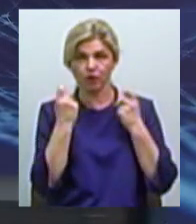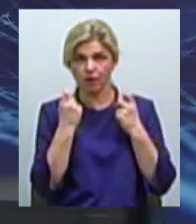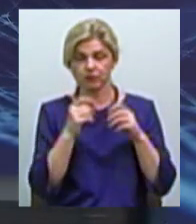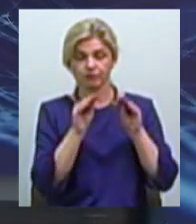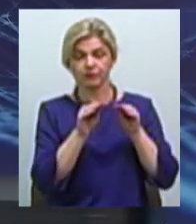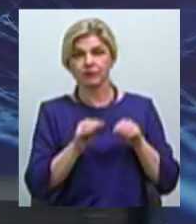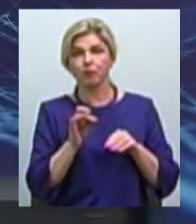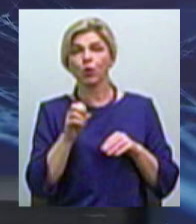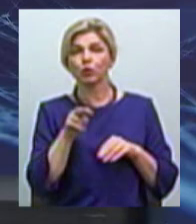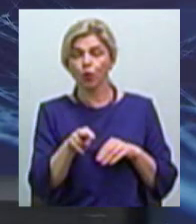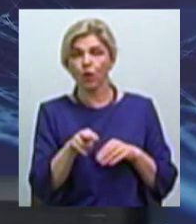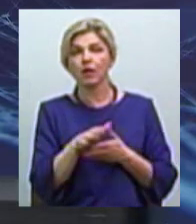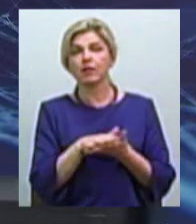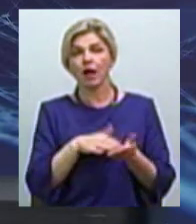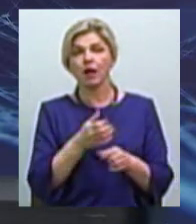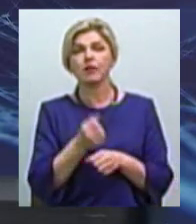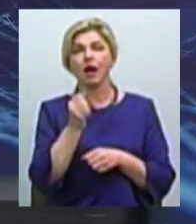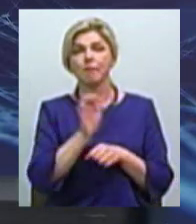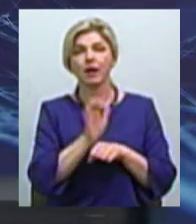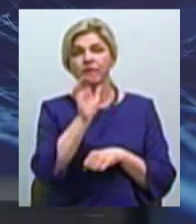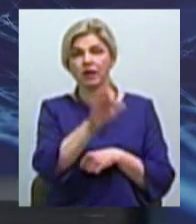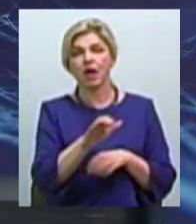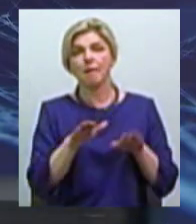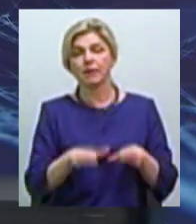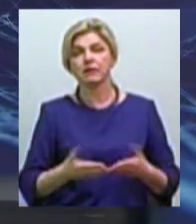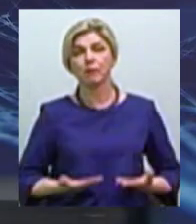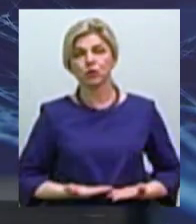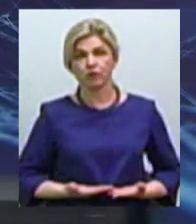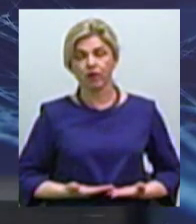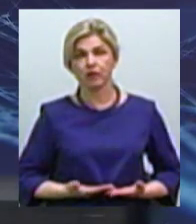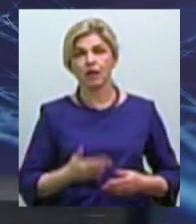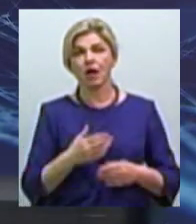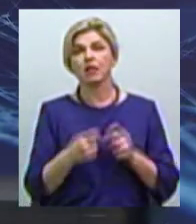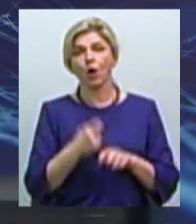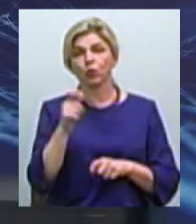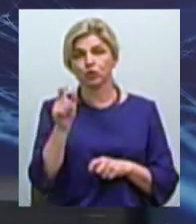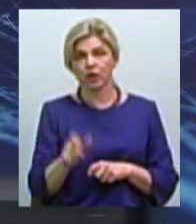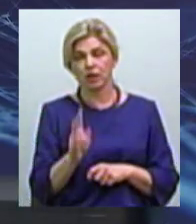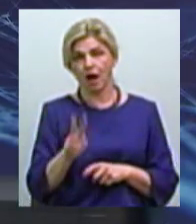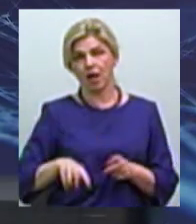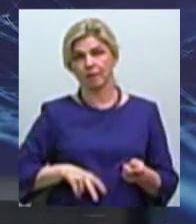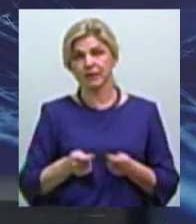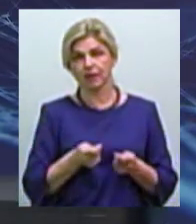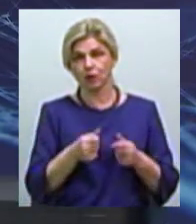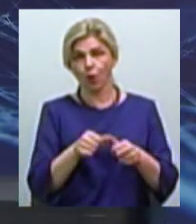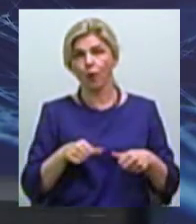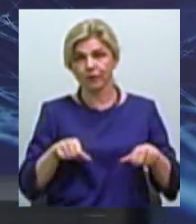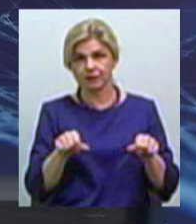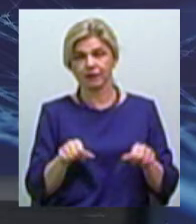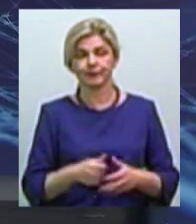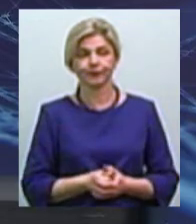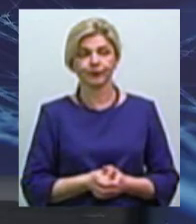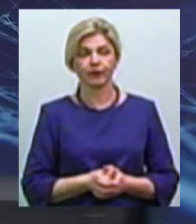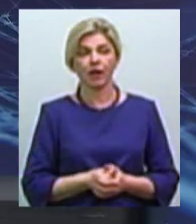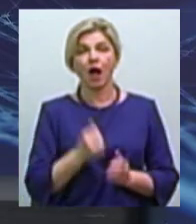протокол, далі він направляється за місцем проживання правопорушника до адміністративної комісії. При